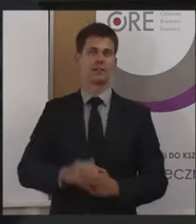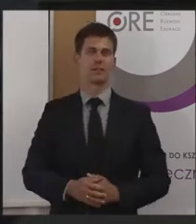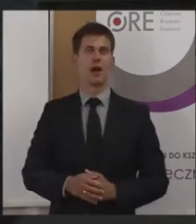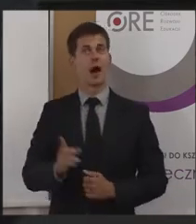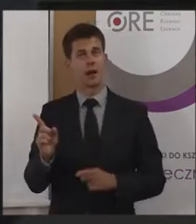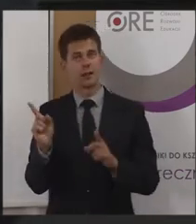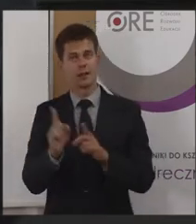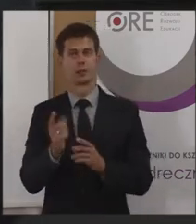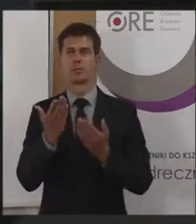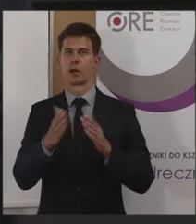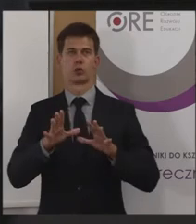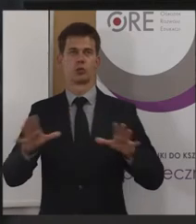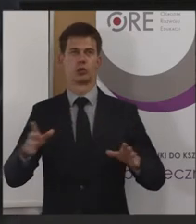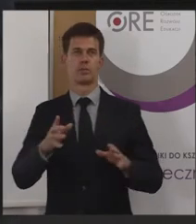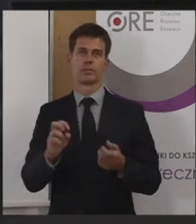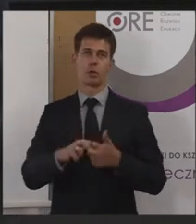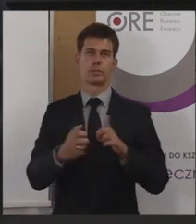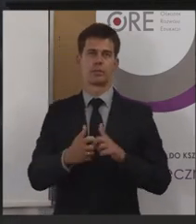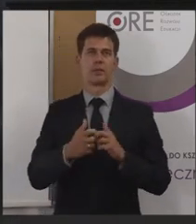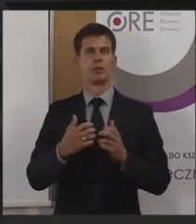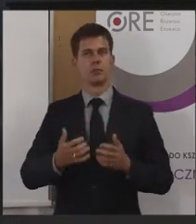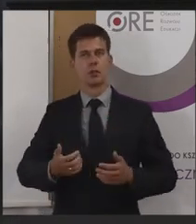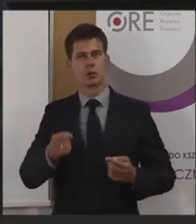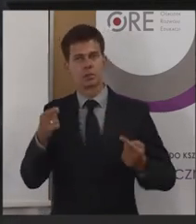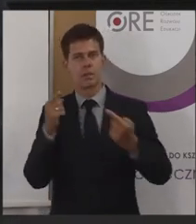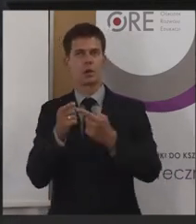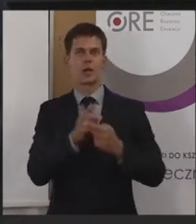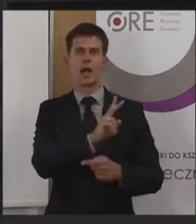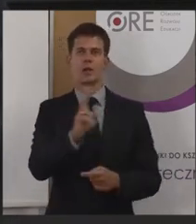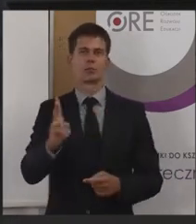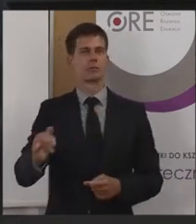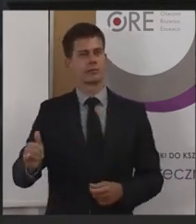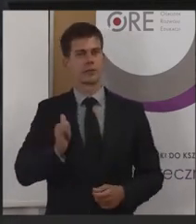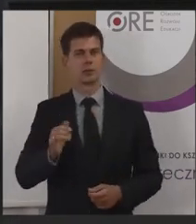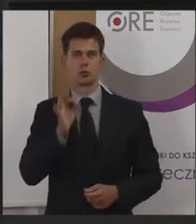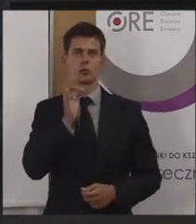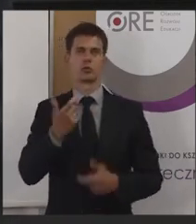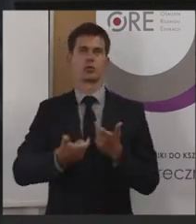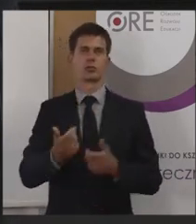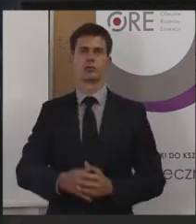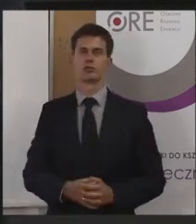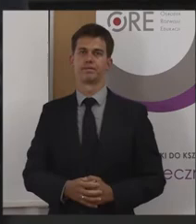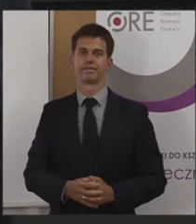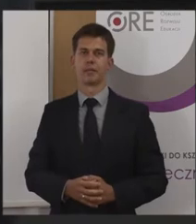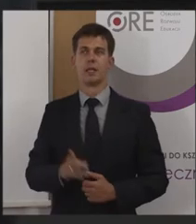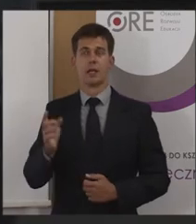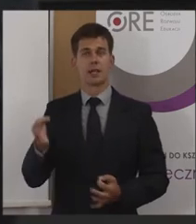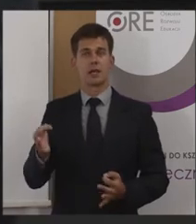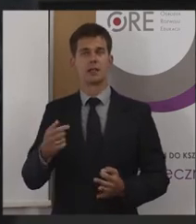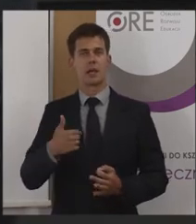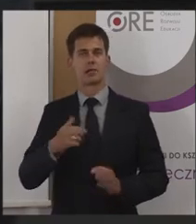wielkie wyzwanie w dostosowaniu tego wszystkiego. Mówię, przekazałem Państwu te moje jakieś takie